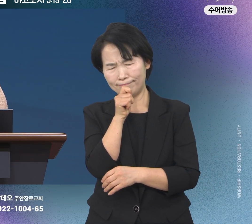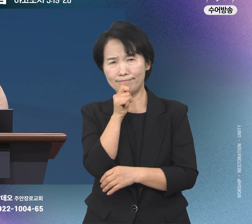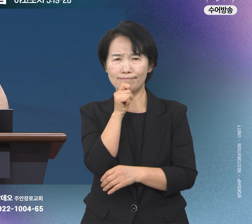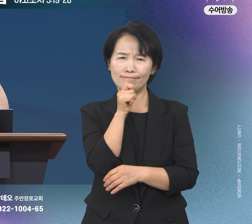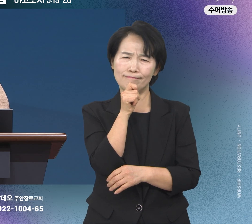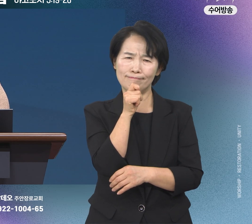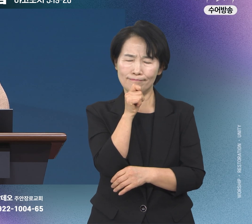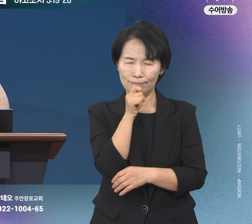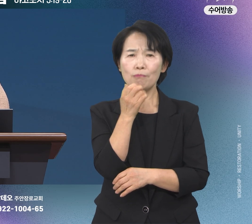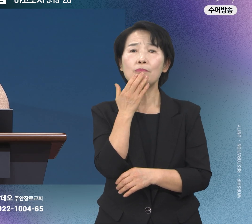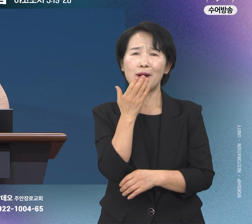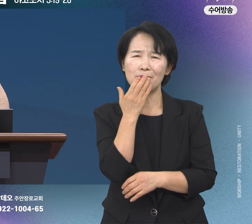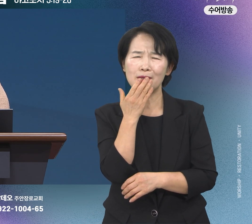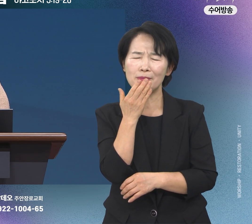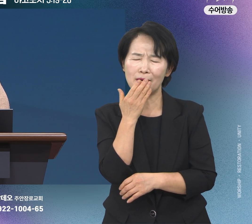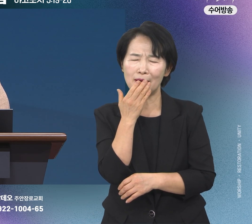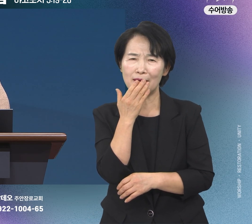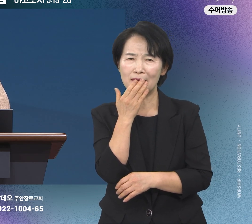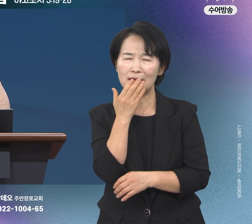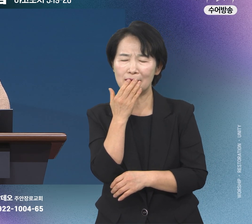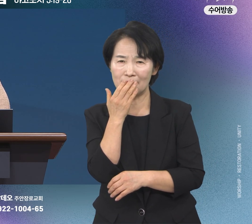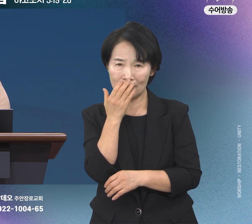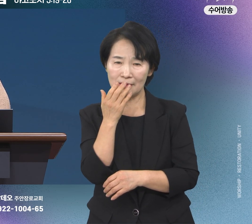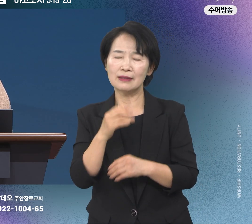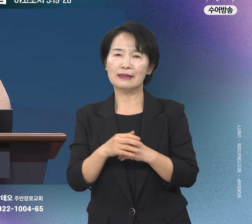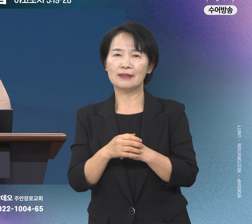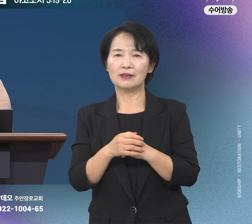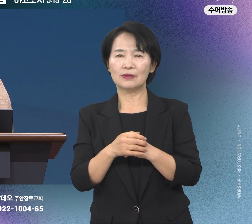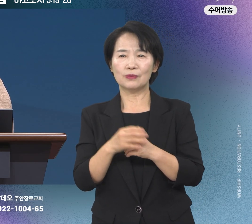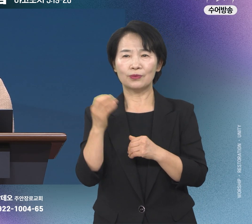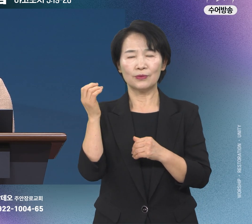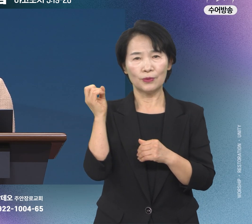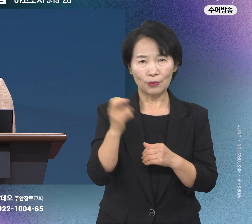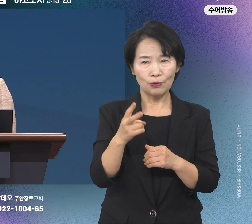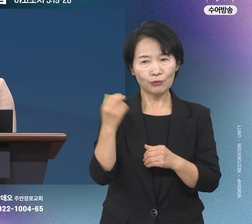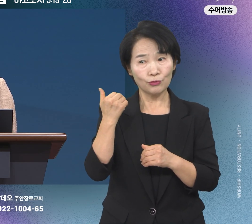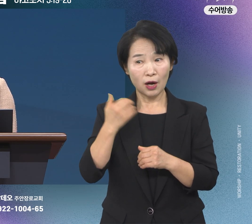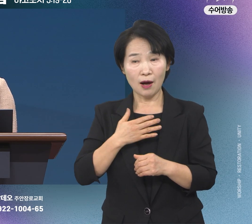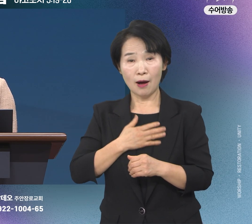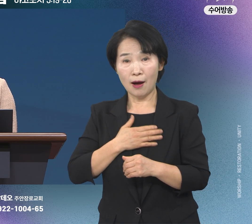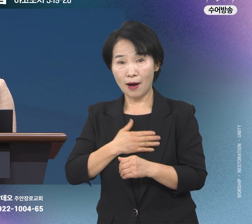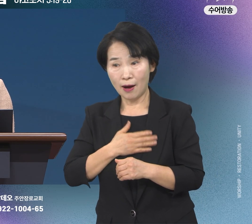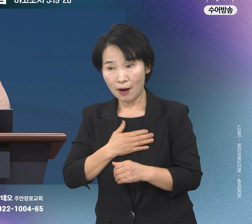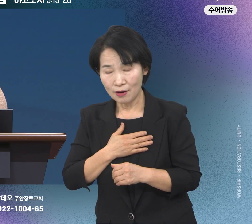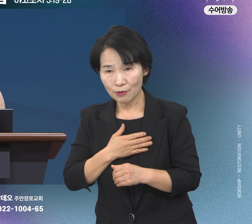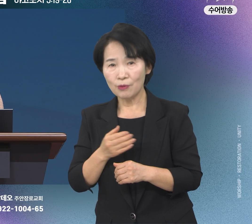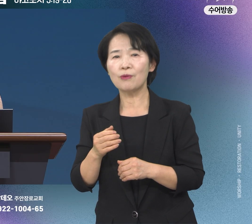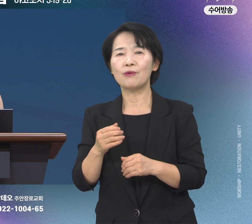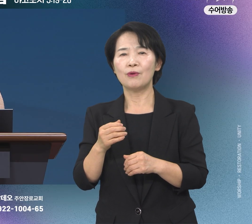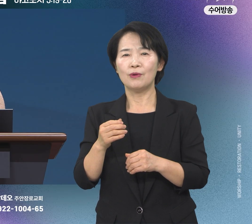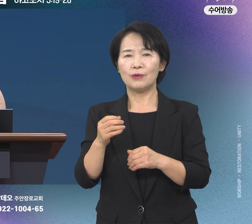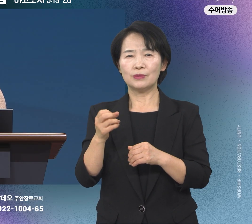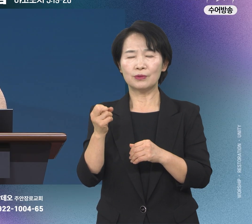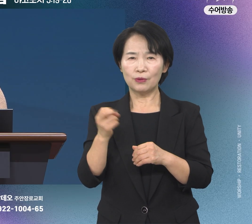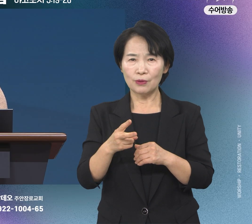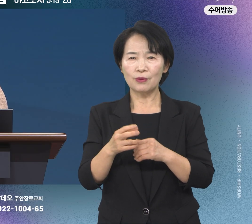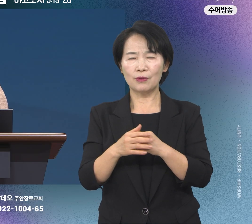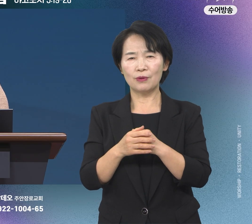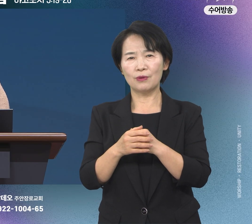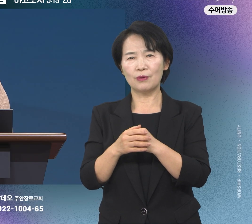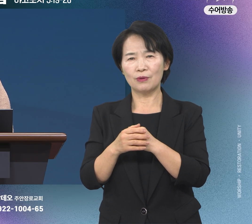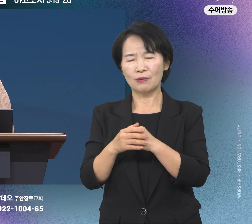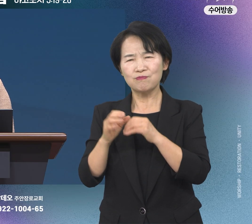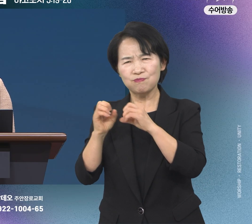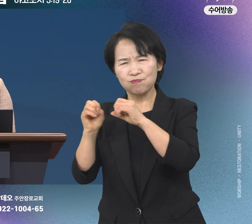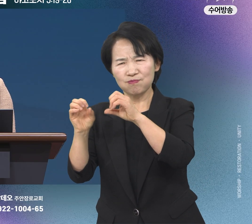수 있었고, 혹여나 조금이라도 사람들이 알았다가 사람들이 금세 잊게 할 수 있다면 그런